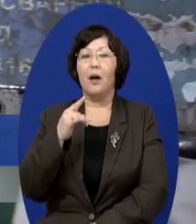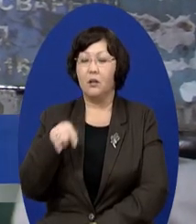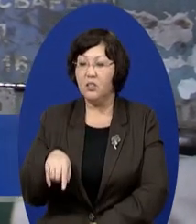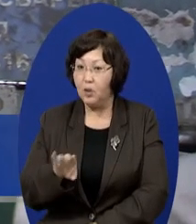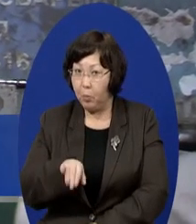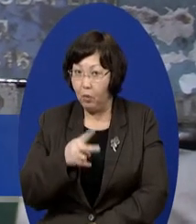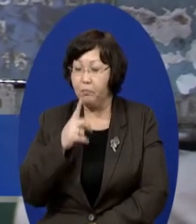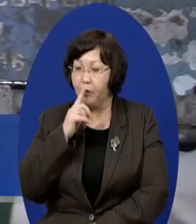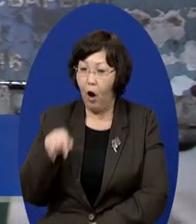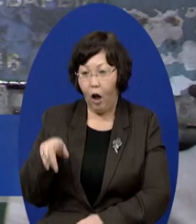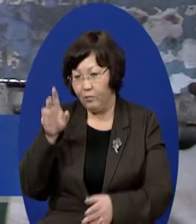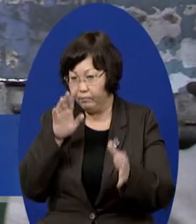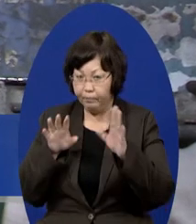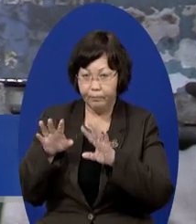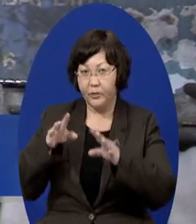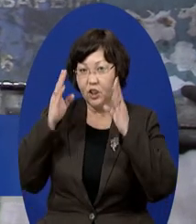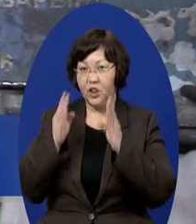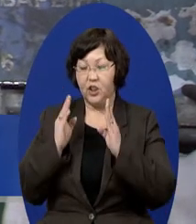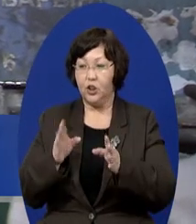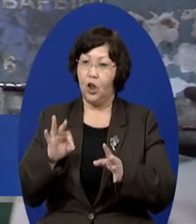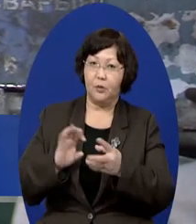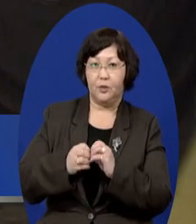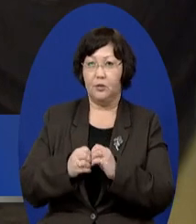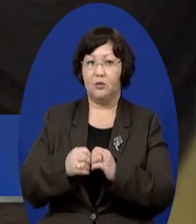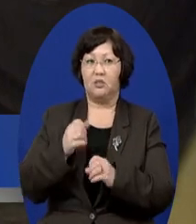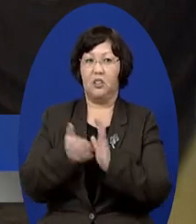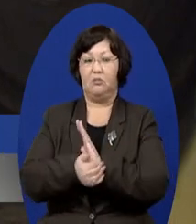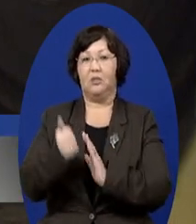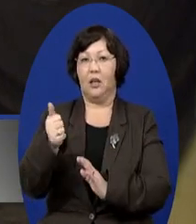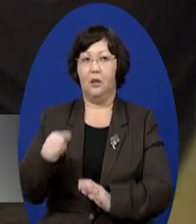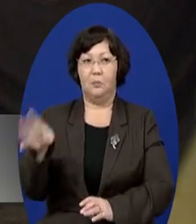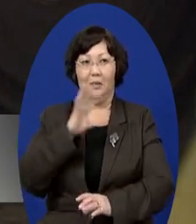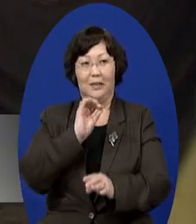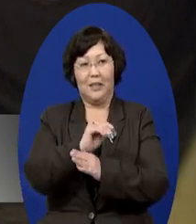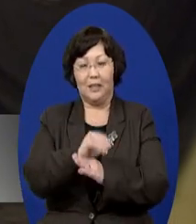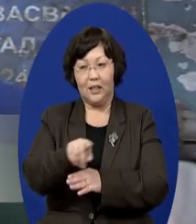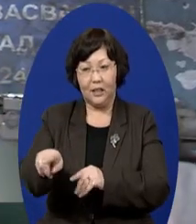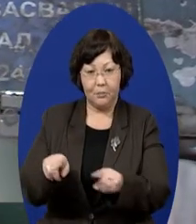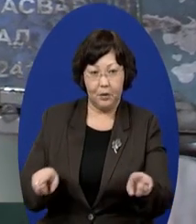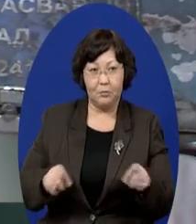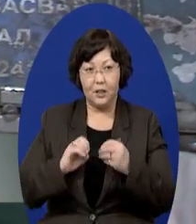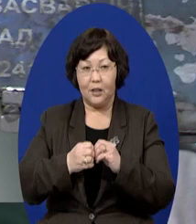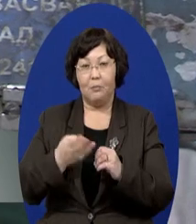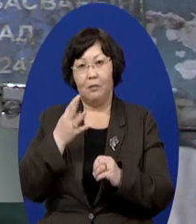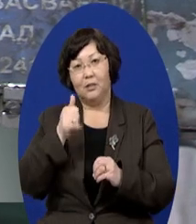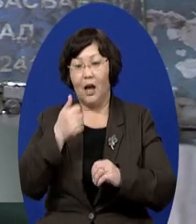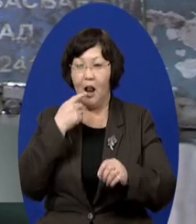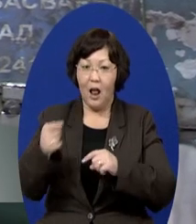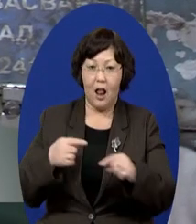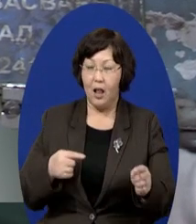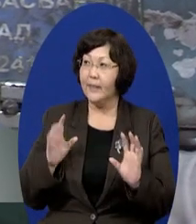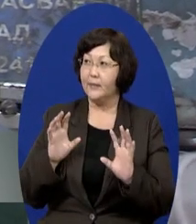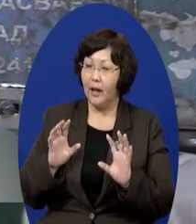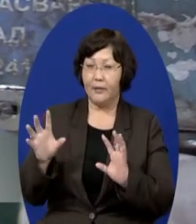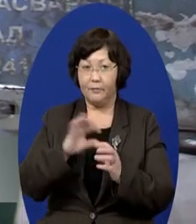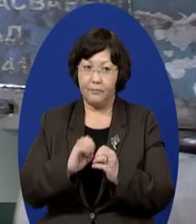нь шуурхай арга хэмжээг авахд бол ерөөсөө бүхнийгээ тал дээр бол ерөөсөө сайн. Одоо бид нар цаа цаавруулаад энийг нь ингэж хийгээ, тэрийг нь тэгэрээ, энэ бүгдийг ингэрээ гэд ер нь бүгдийг